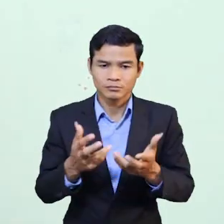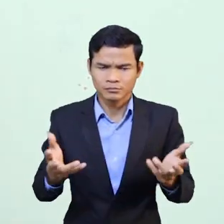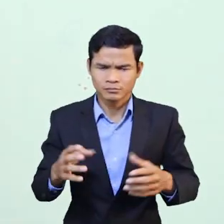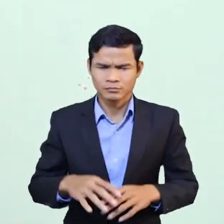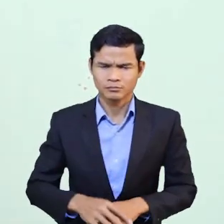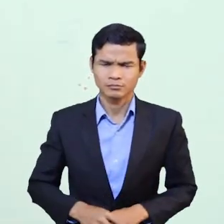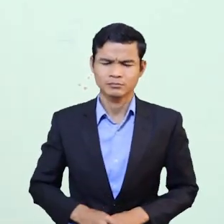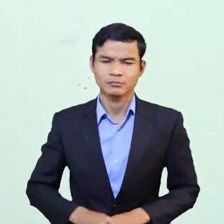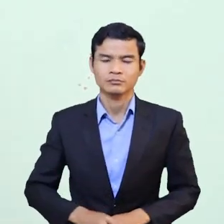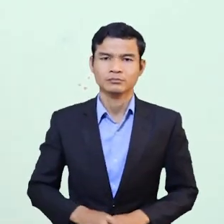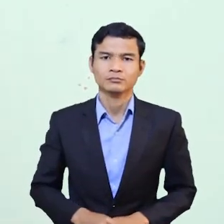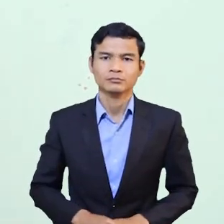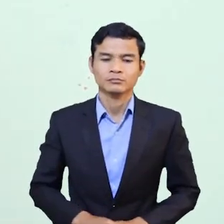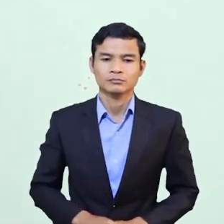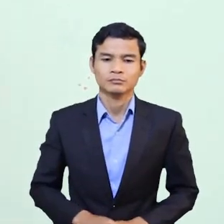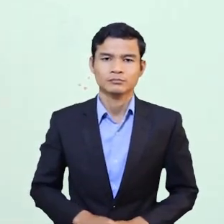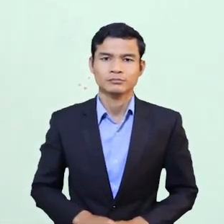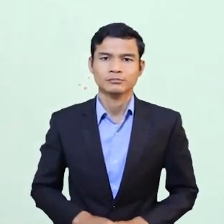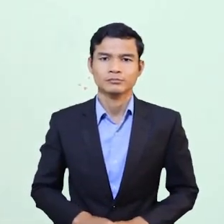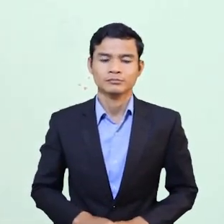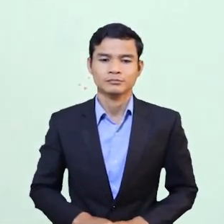con